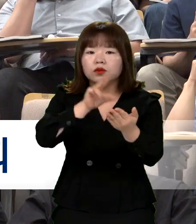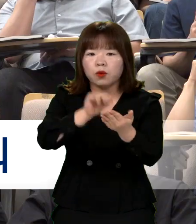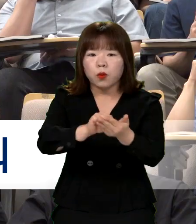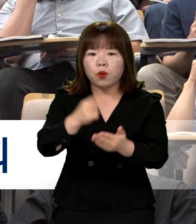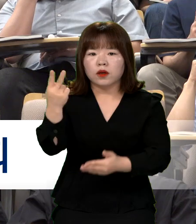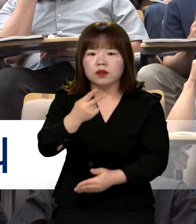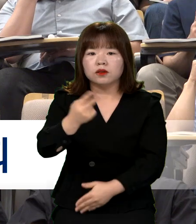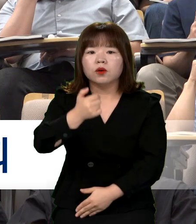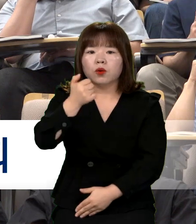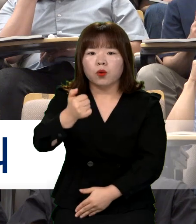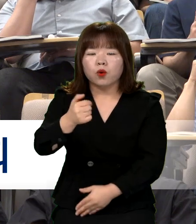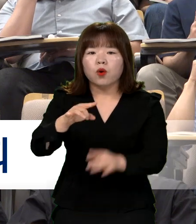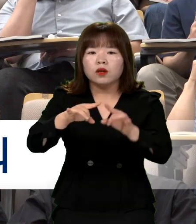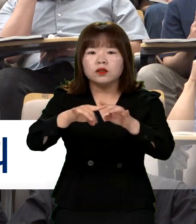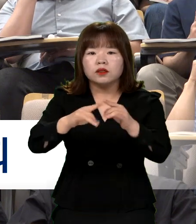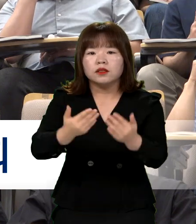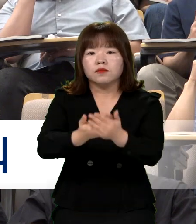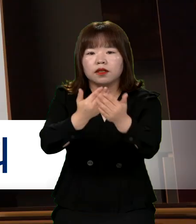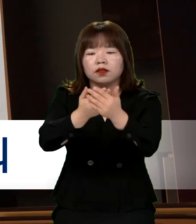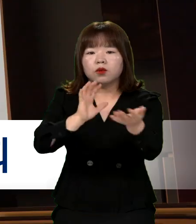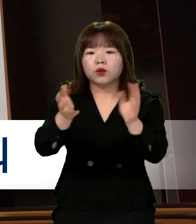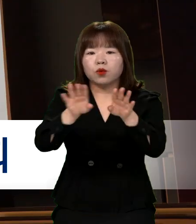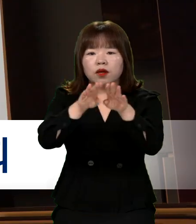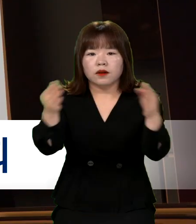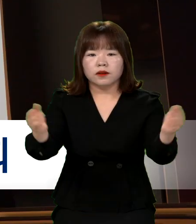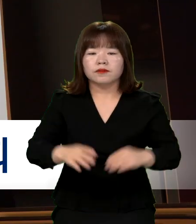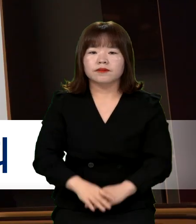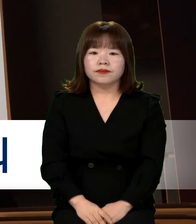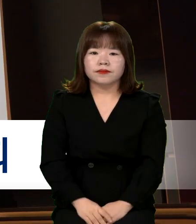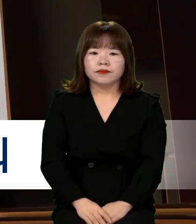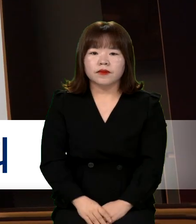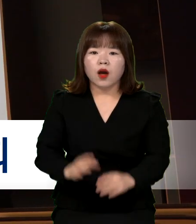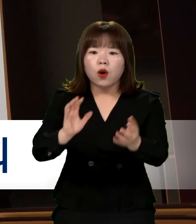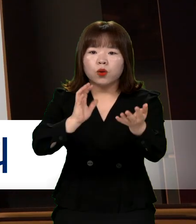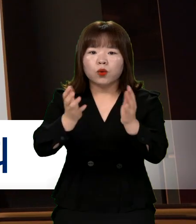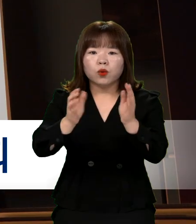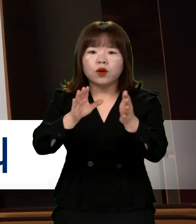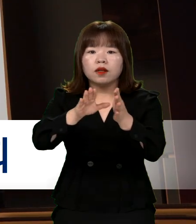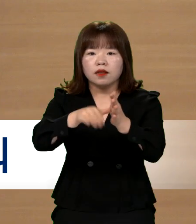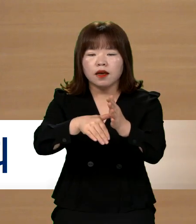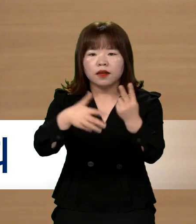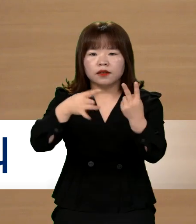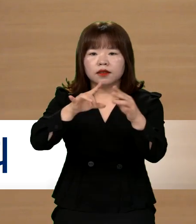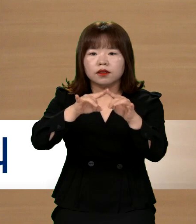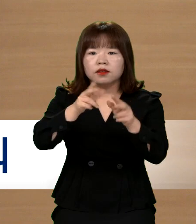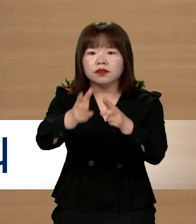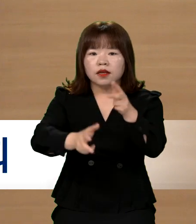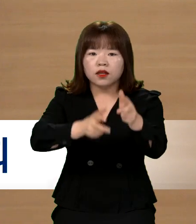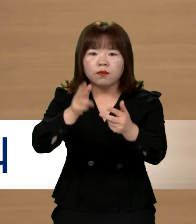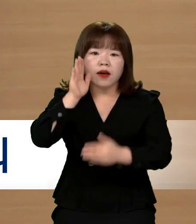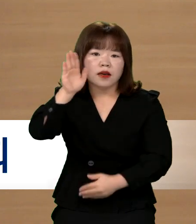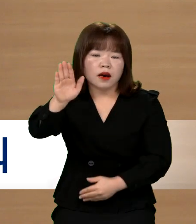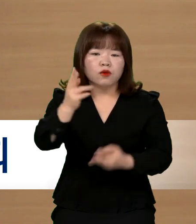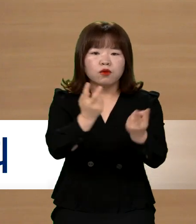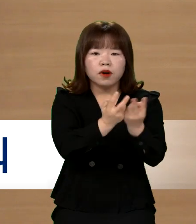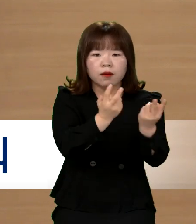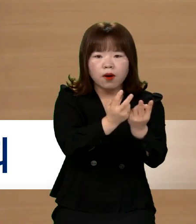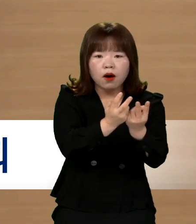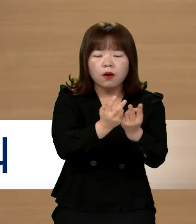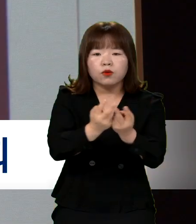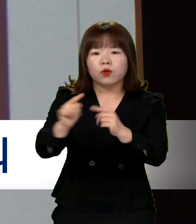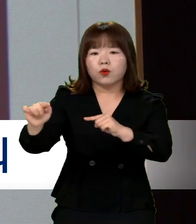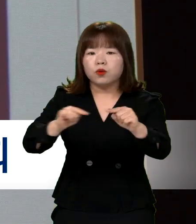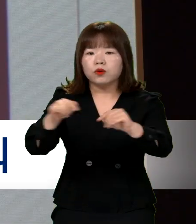주제로 2050 전지보국 대토론회를 개최했습니다 이번 토론회는 2차전지 산업의 향후